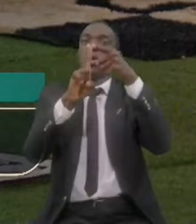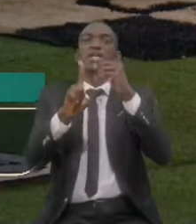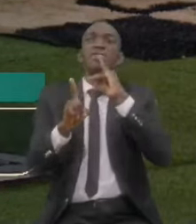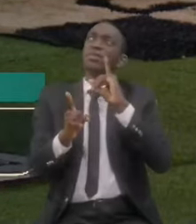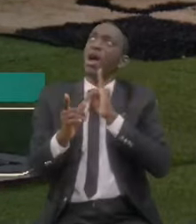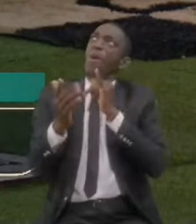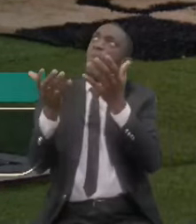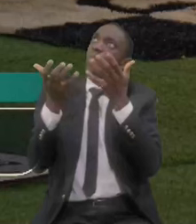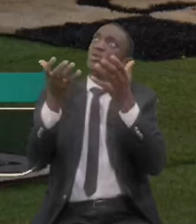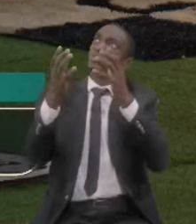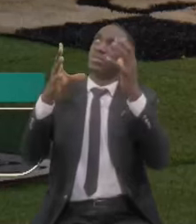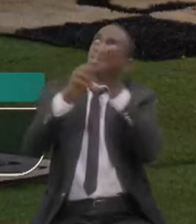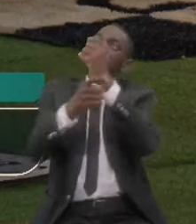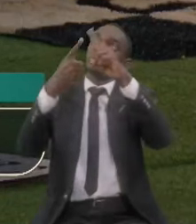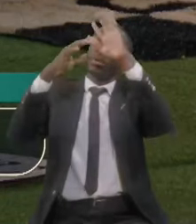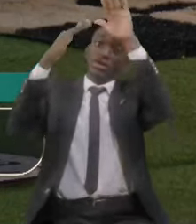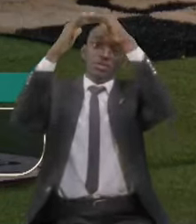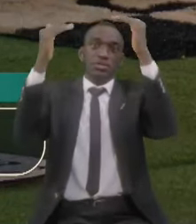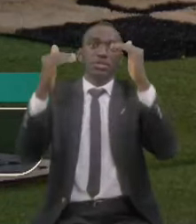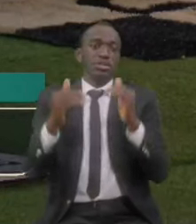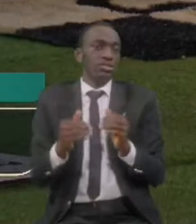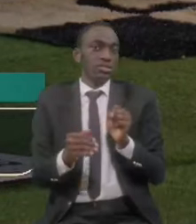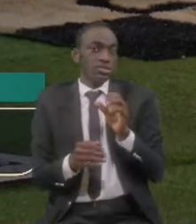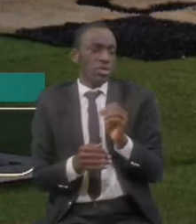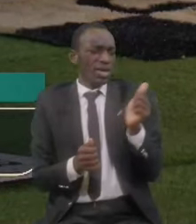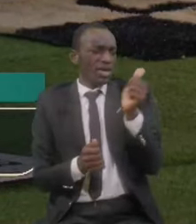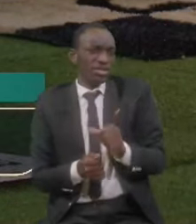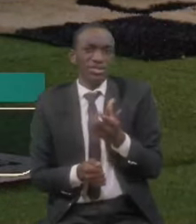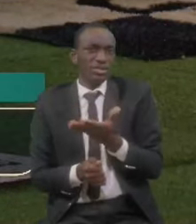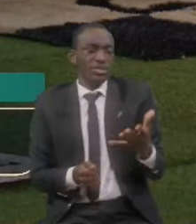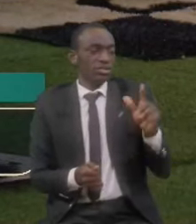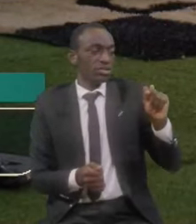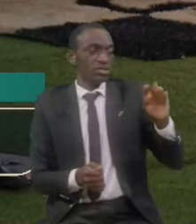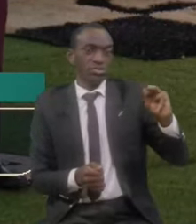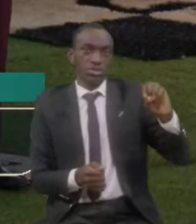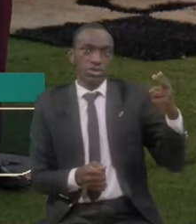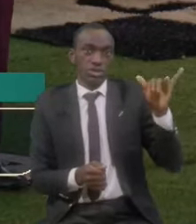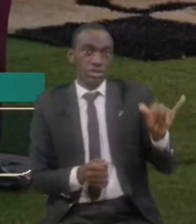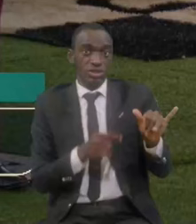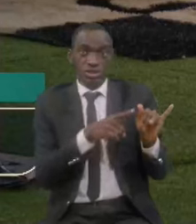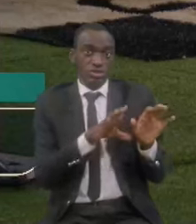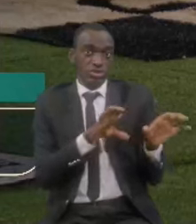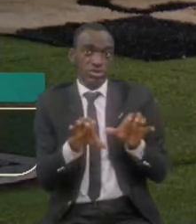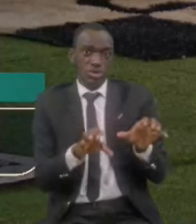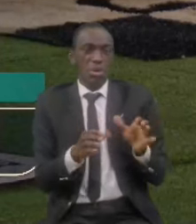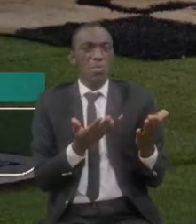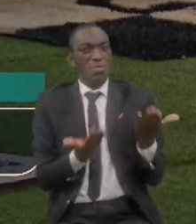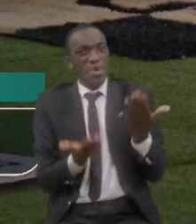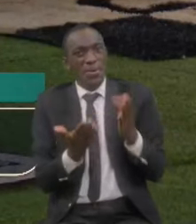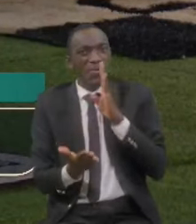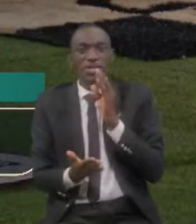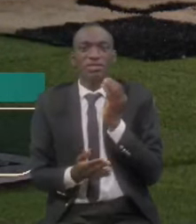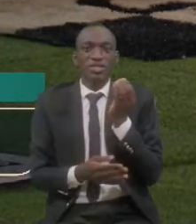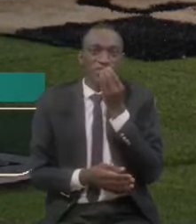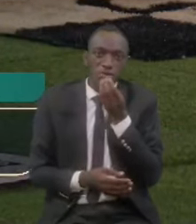ciel. Ainsi donc, tout ce qu'il faisait, qu'il mange ou qu'il boive, ou qu'il